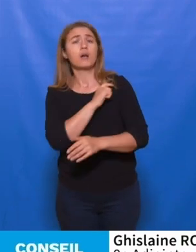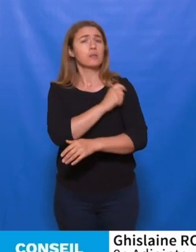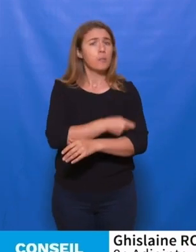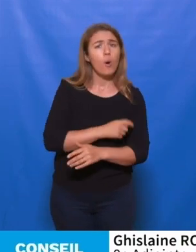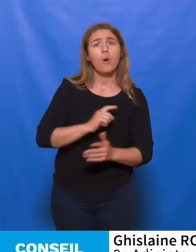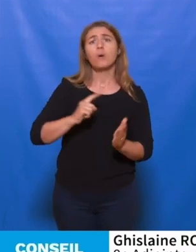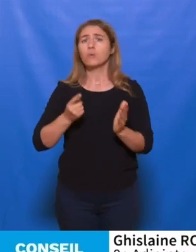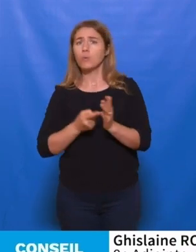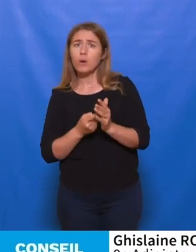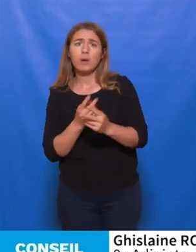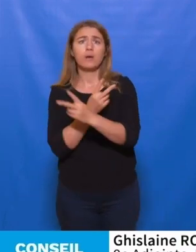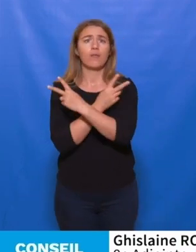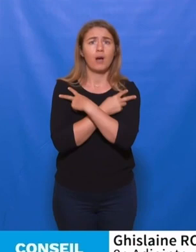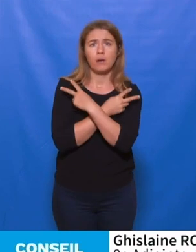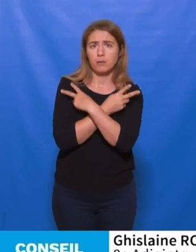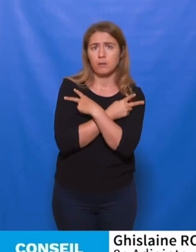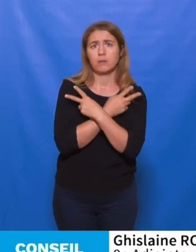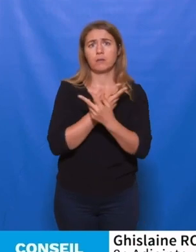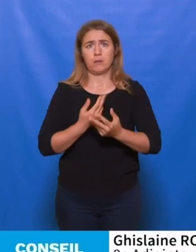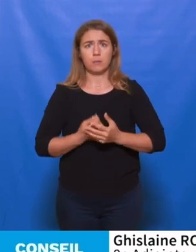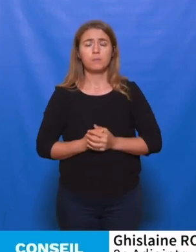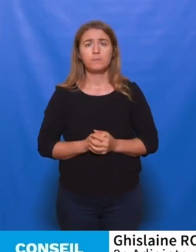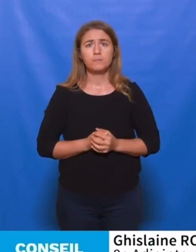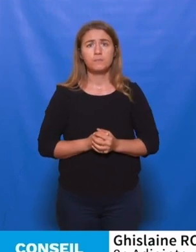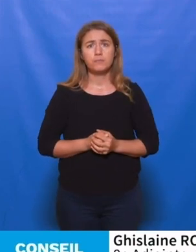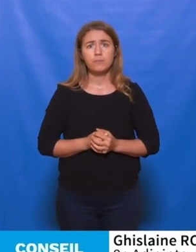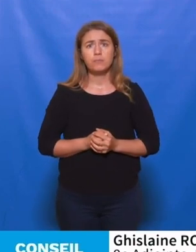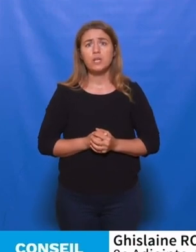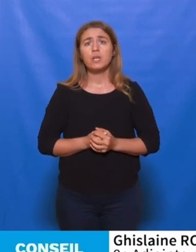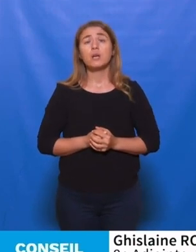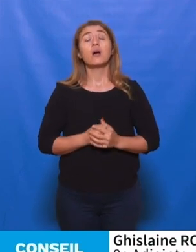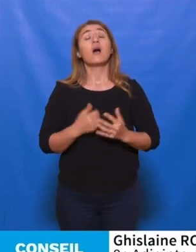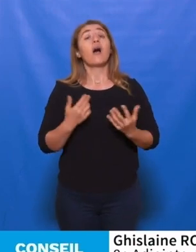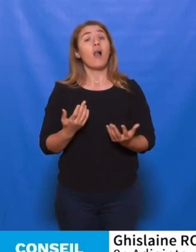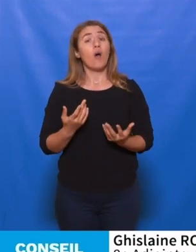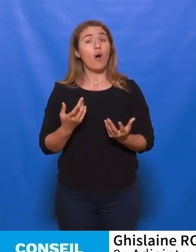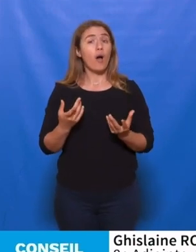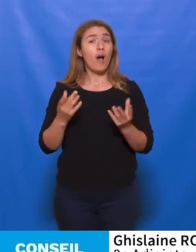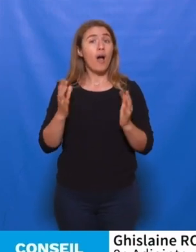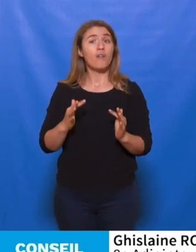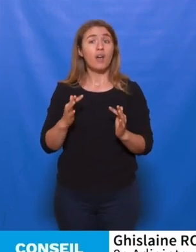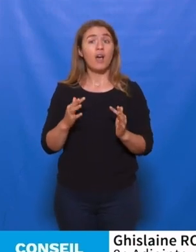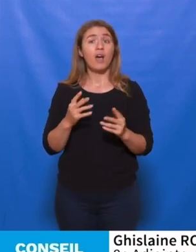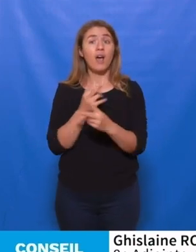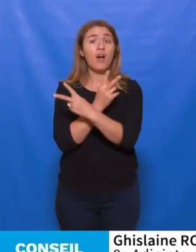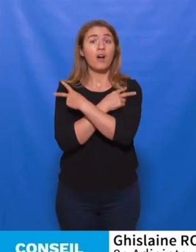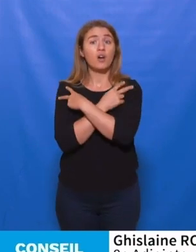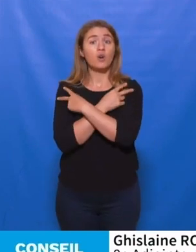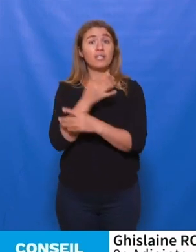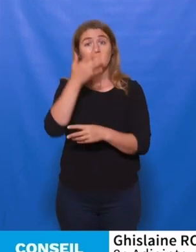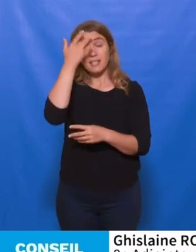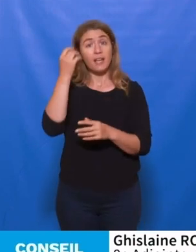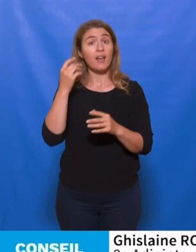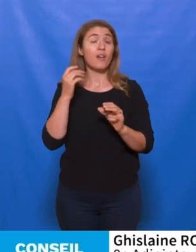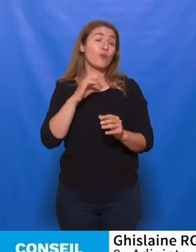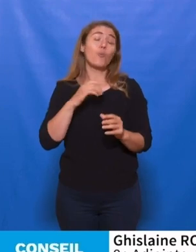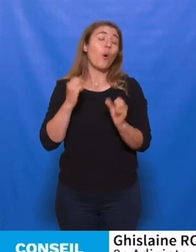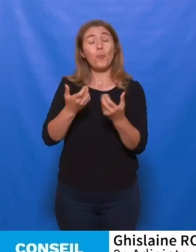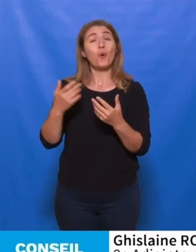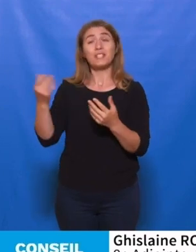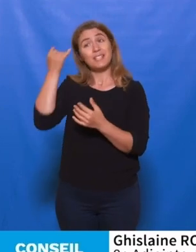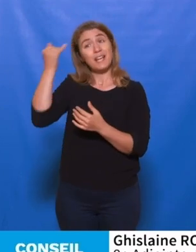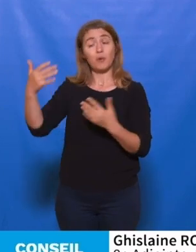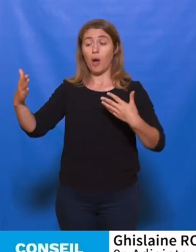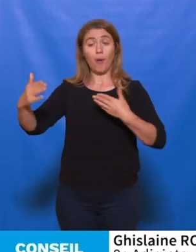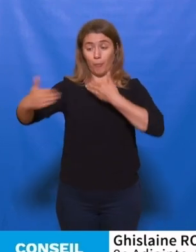vacances. Alors plutôt que lancer à l'aveuglette l'idée de raccourcir le temps des vacances d'été, le président de la République